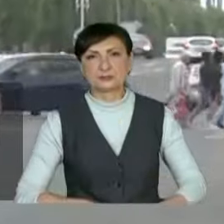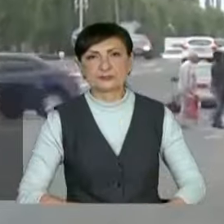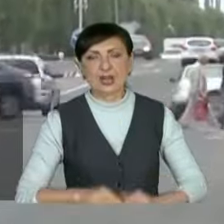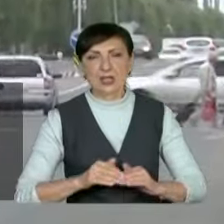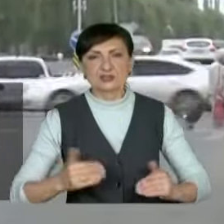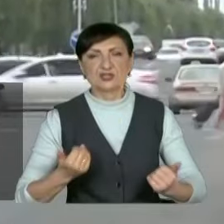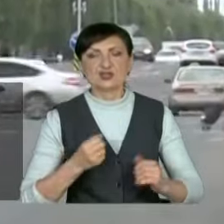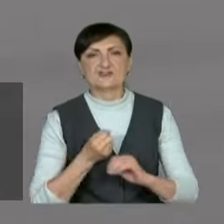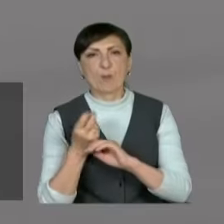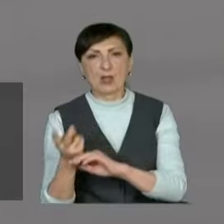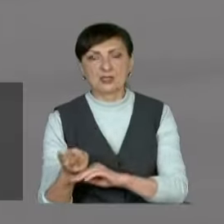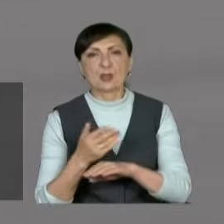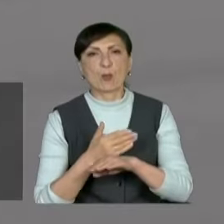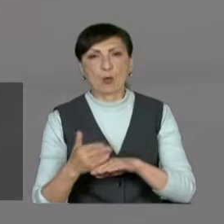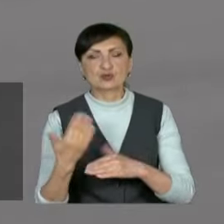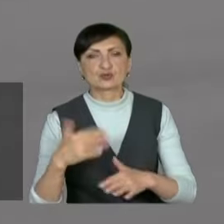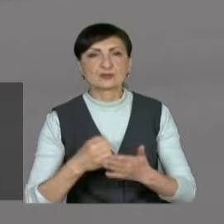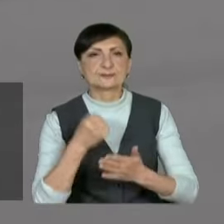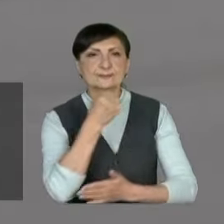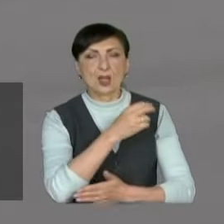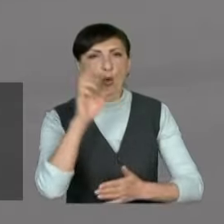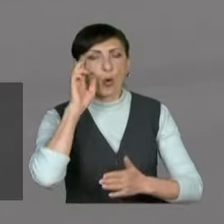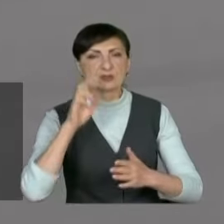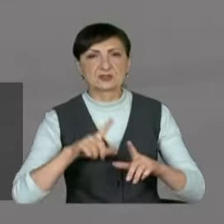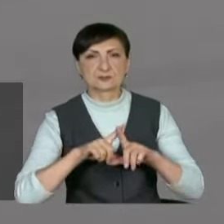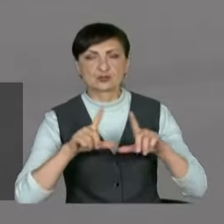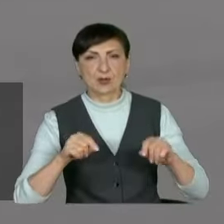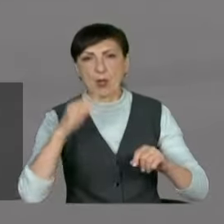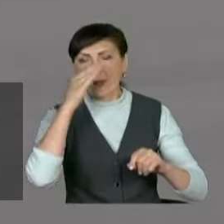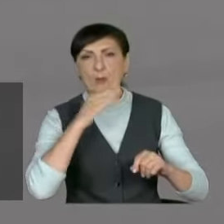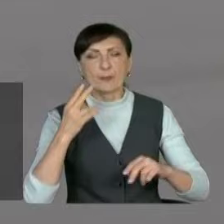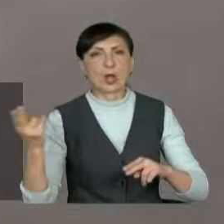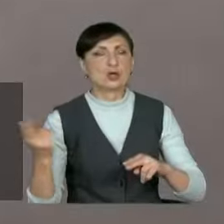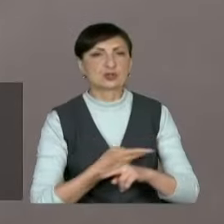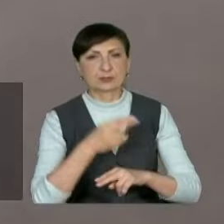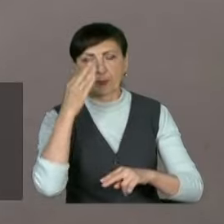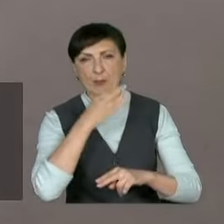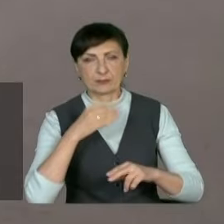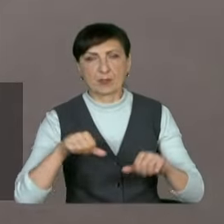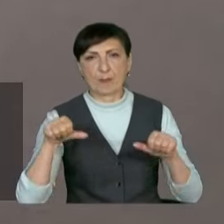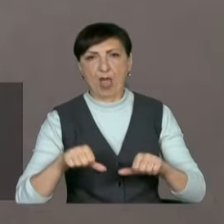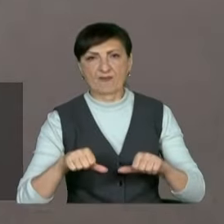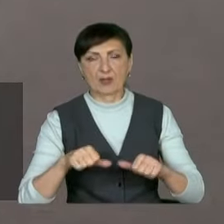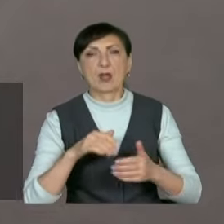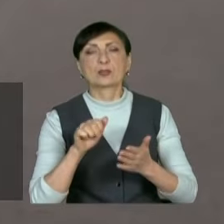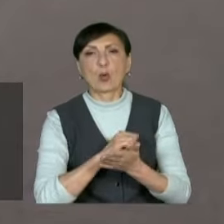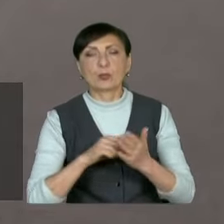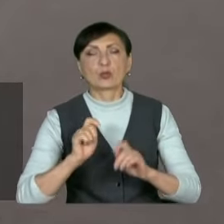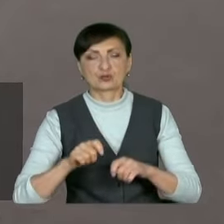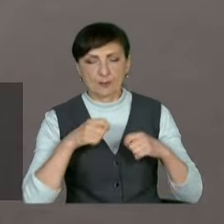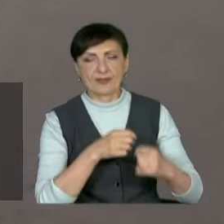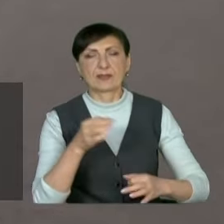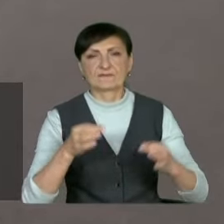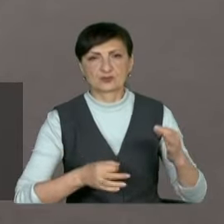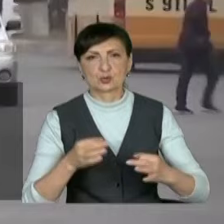Дети сейчас в больнице, позже их определят в госучреждение, а маму и папу лишат родительских прав. Материалы уже переданы в суд.